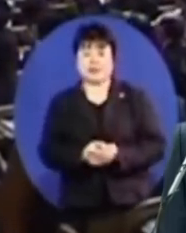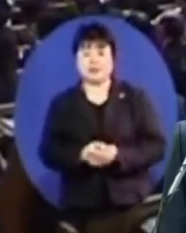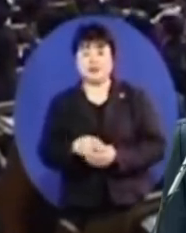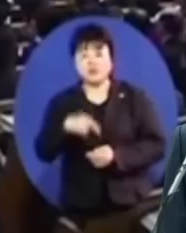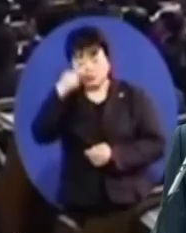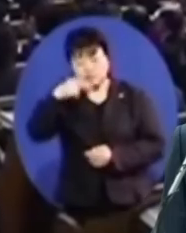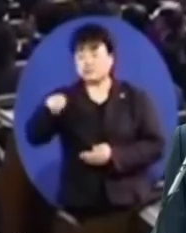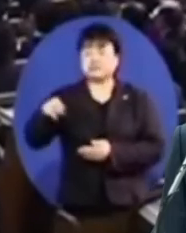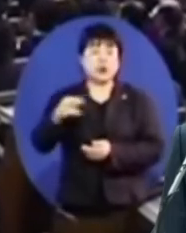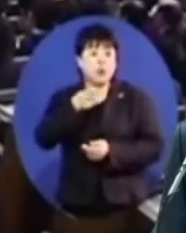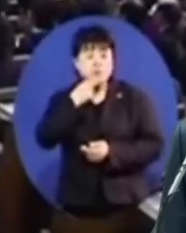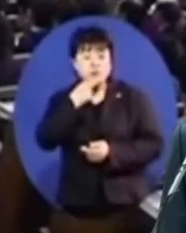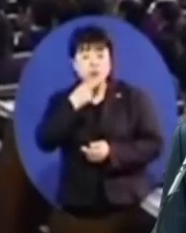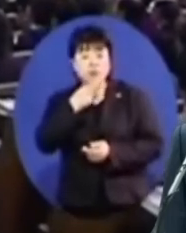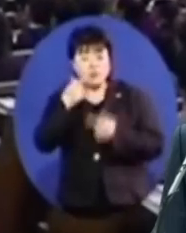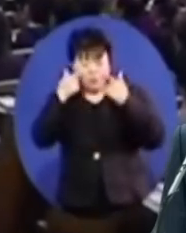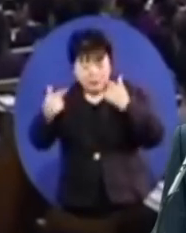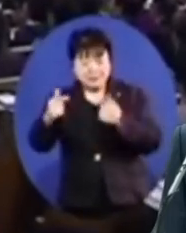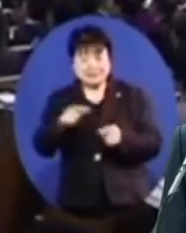않게 되는 것입니다.